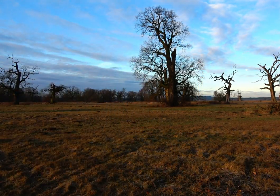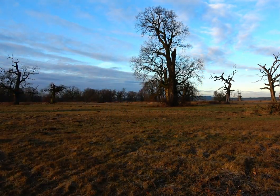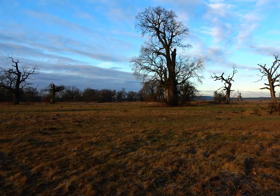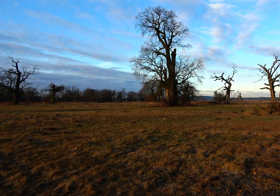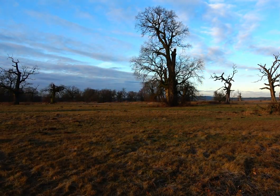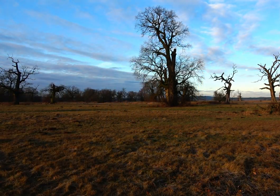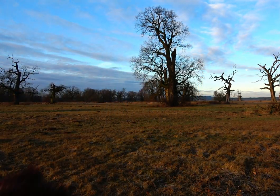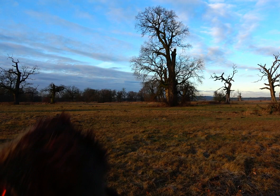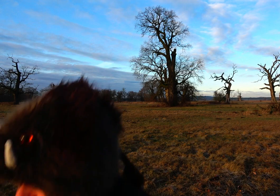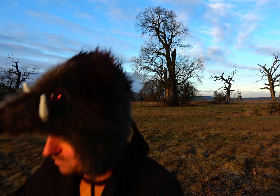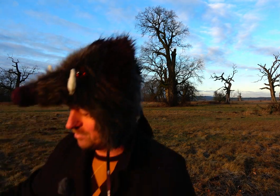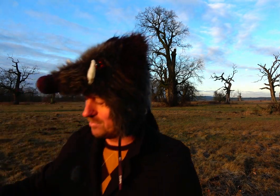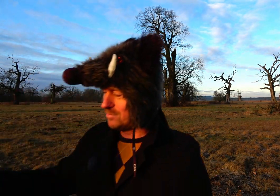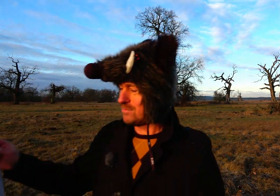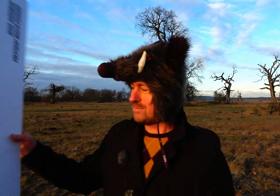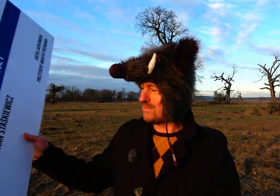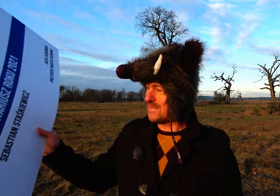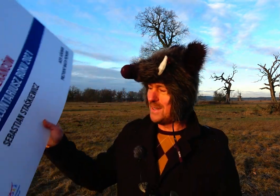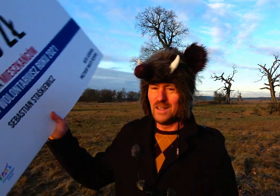oprócz statuetki